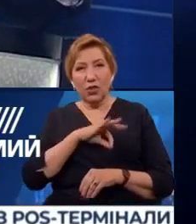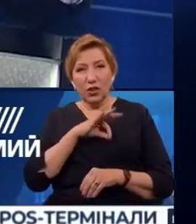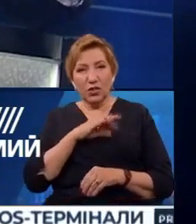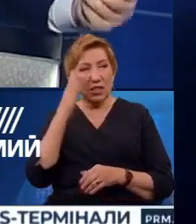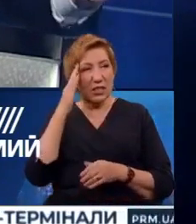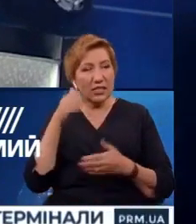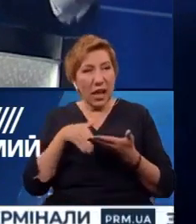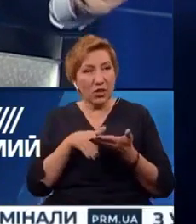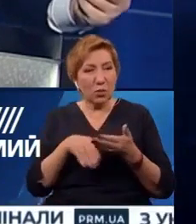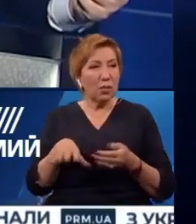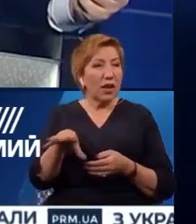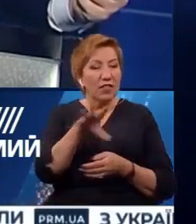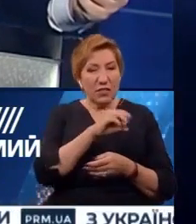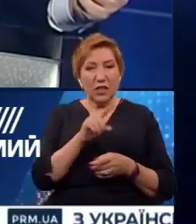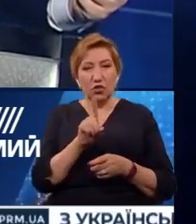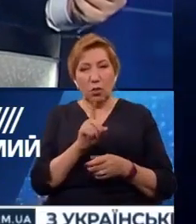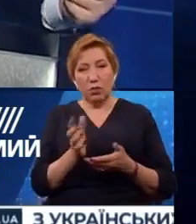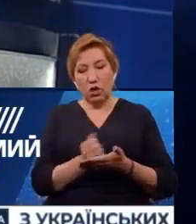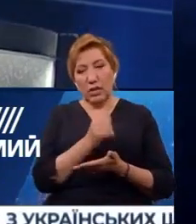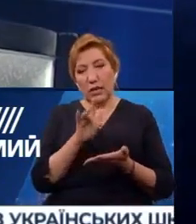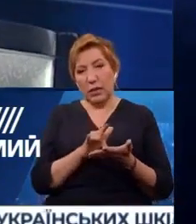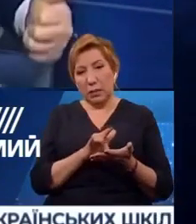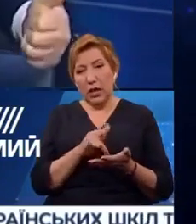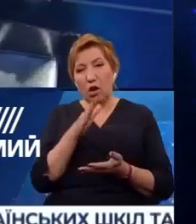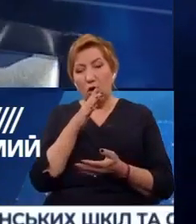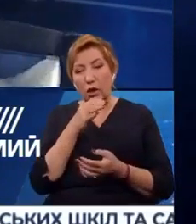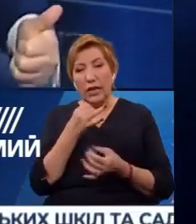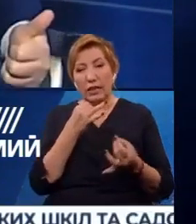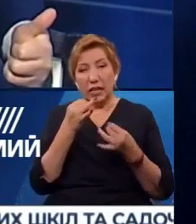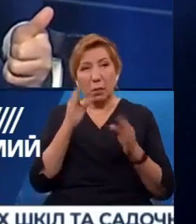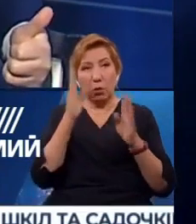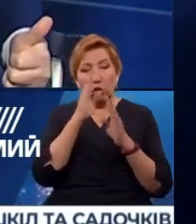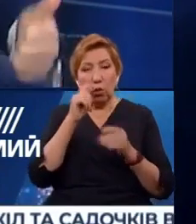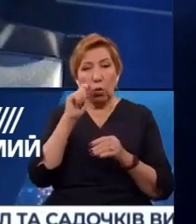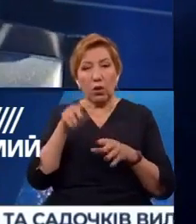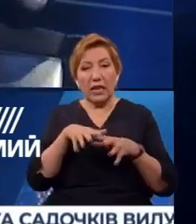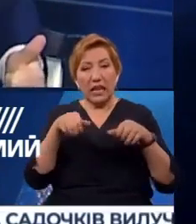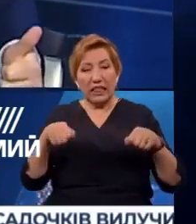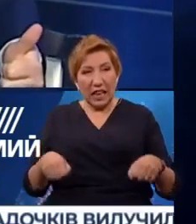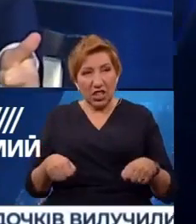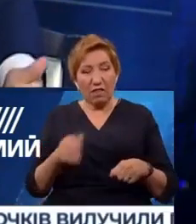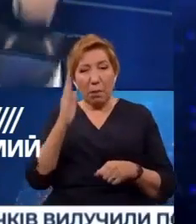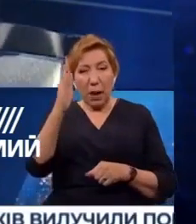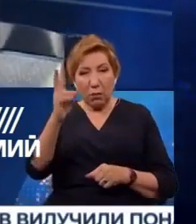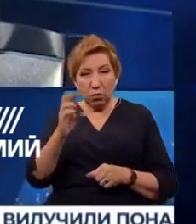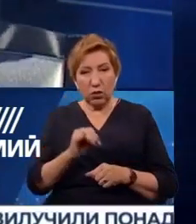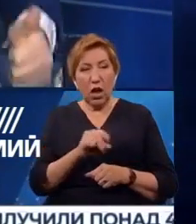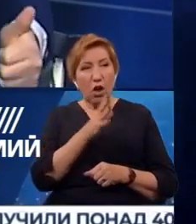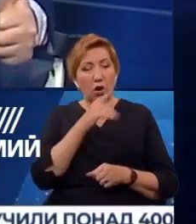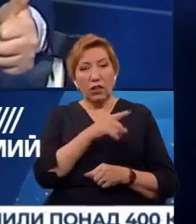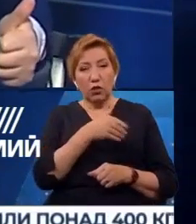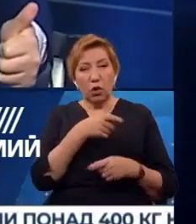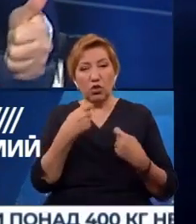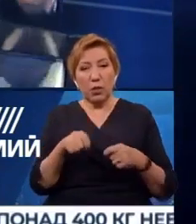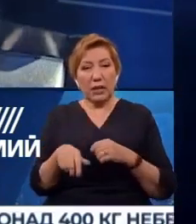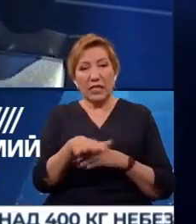засоби законні для того, щоб досягнути мети. Коли йдеться про долю української держави, про її майбутнє, коли вони хочуть